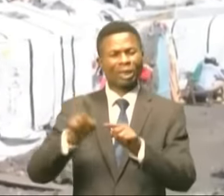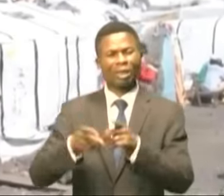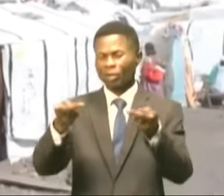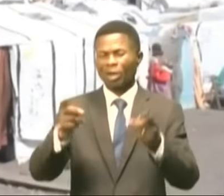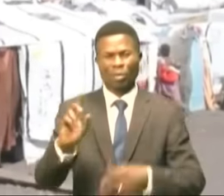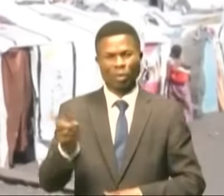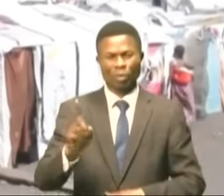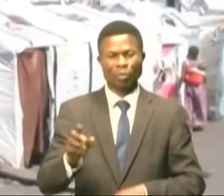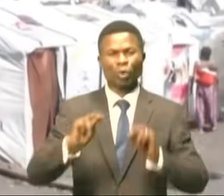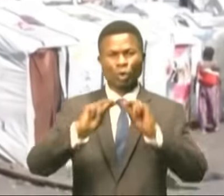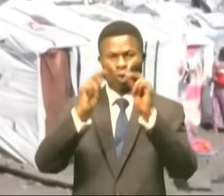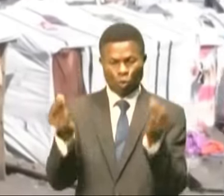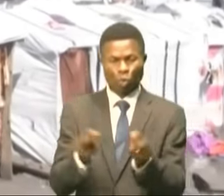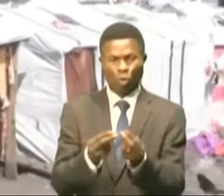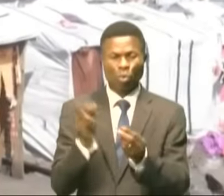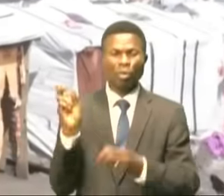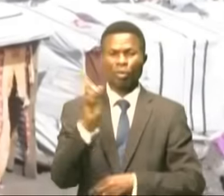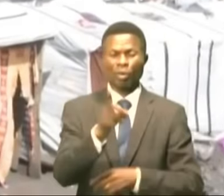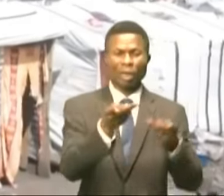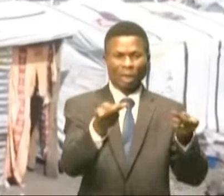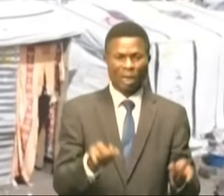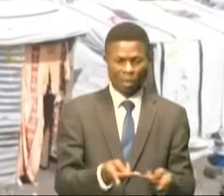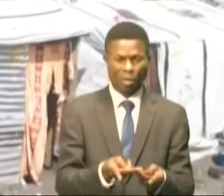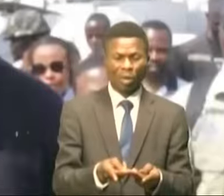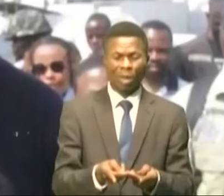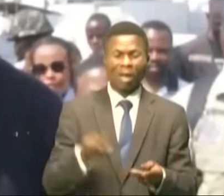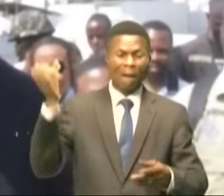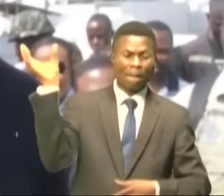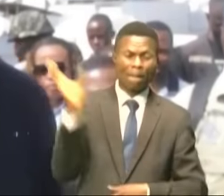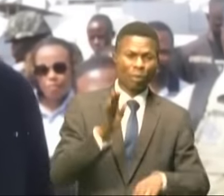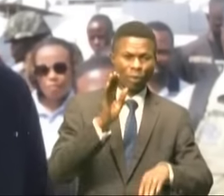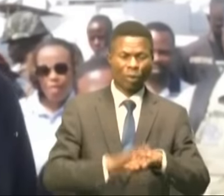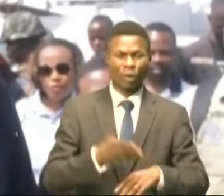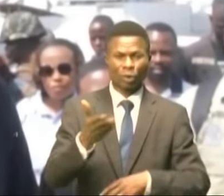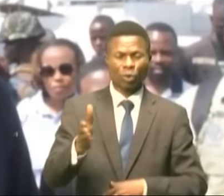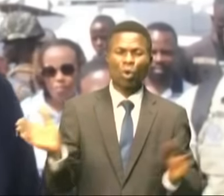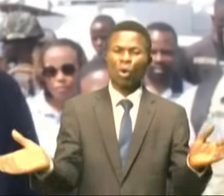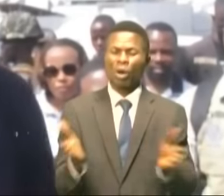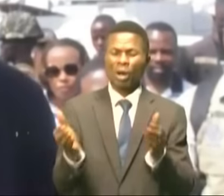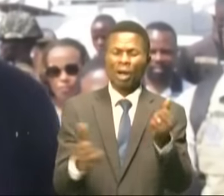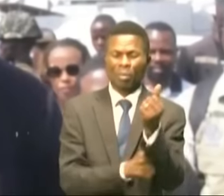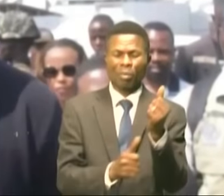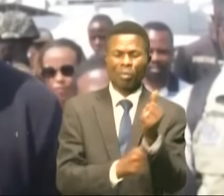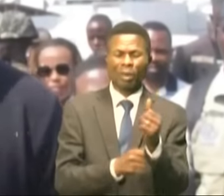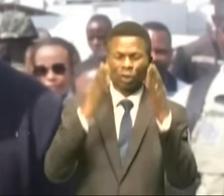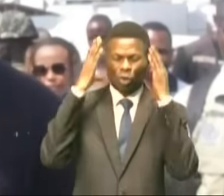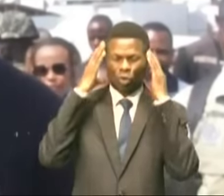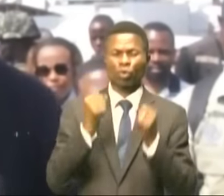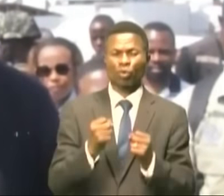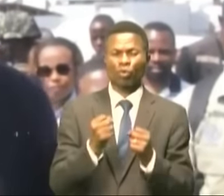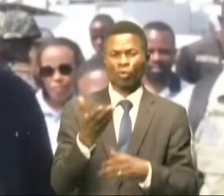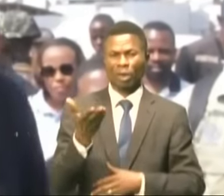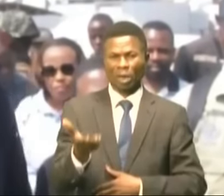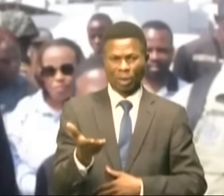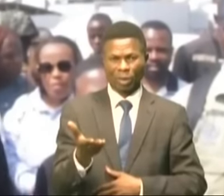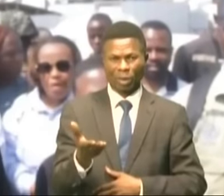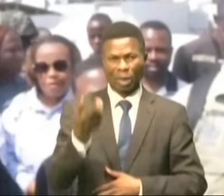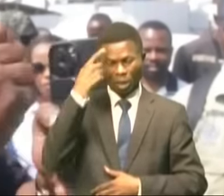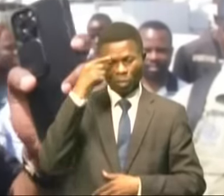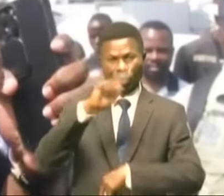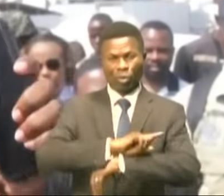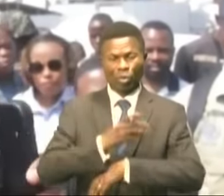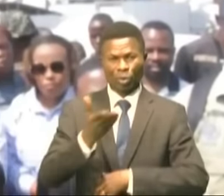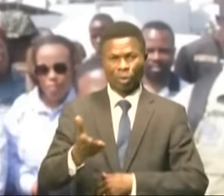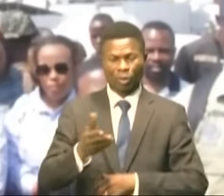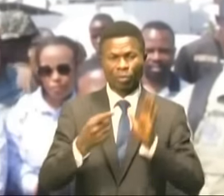cette délégation s'était rendue sur le lieu du drame pour compatir et réconforter cette population en détresse. À cette occasion,